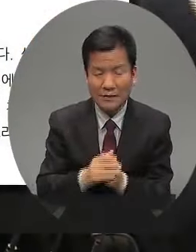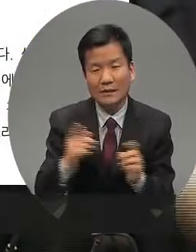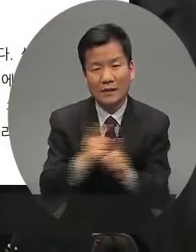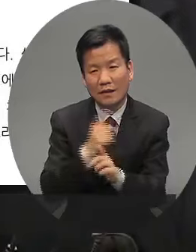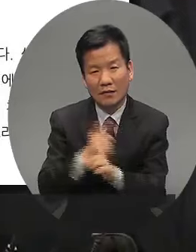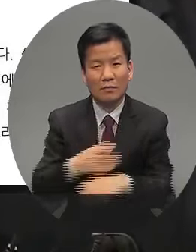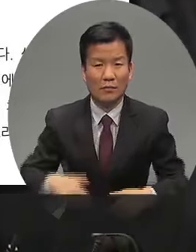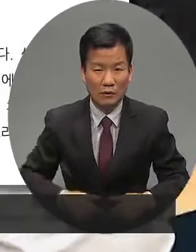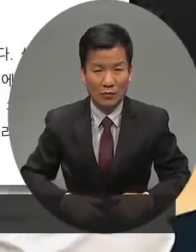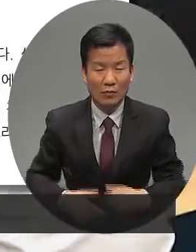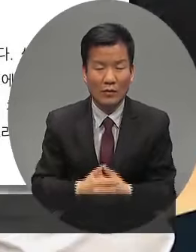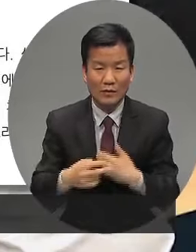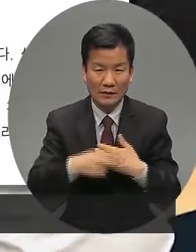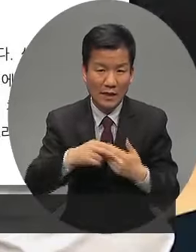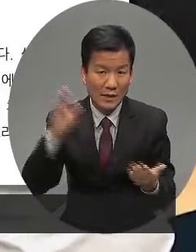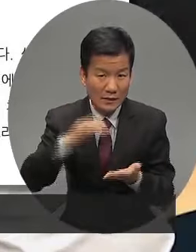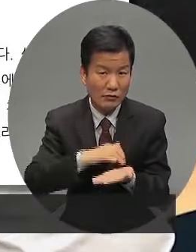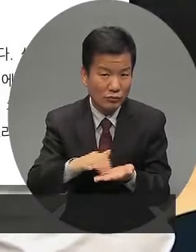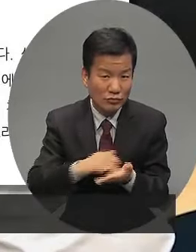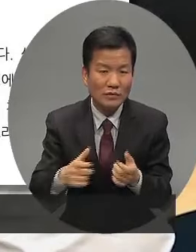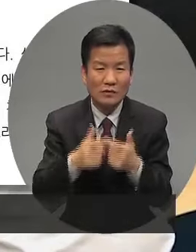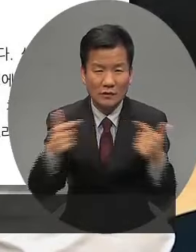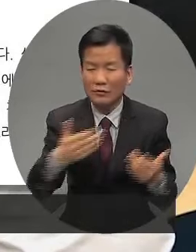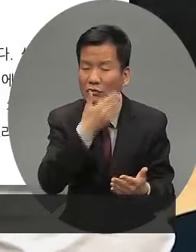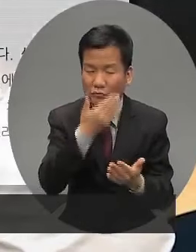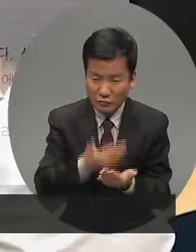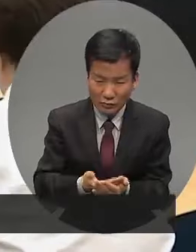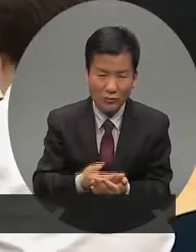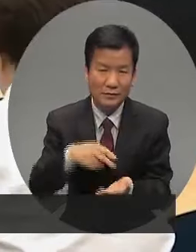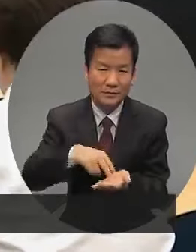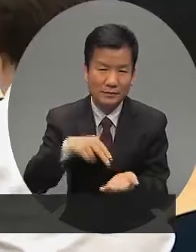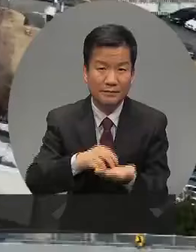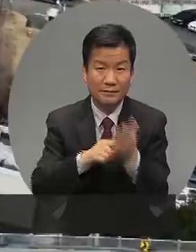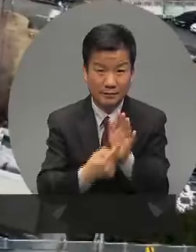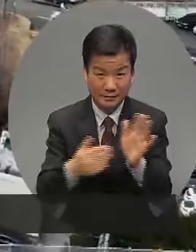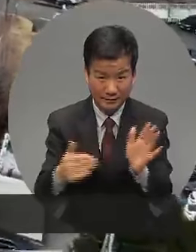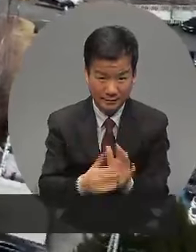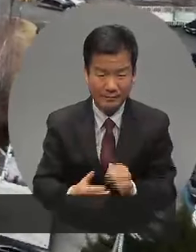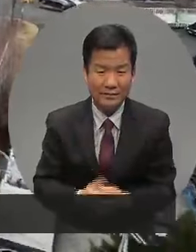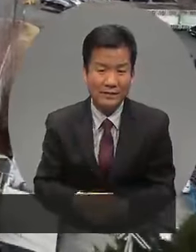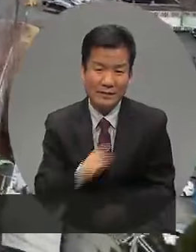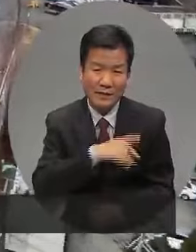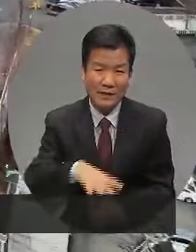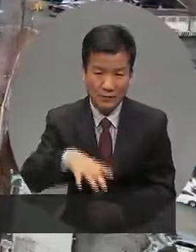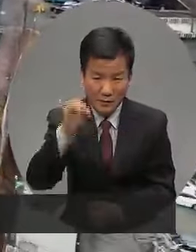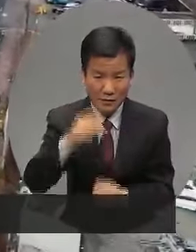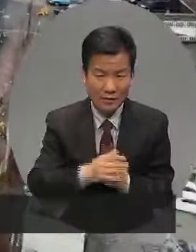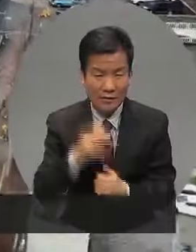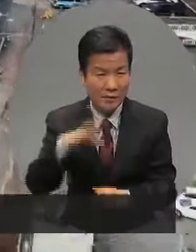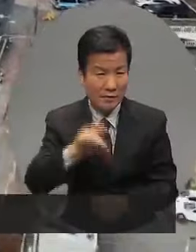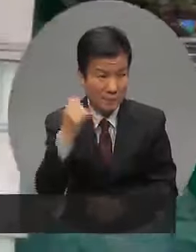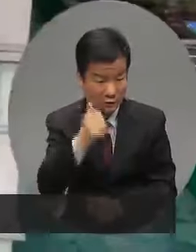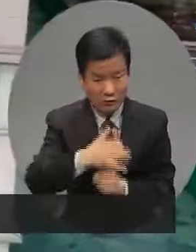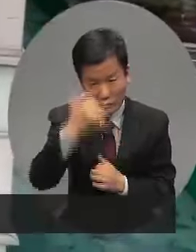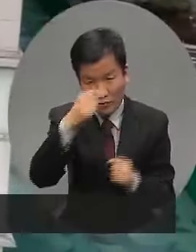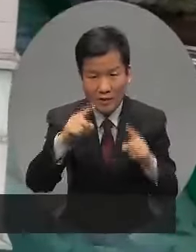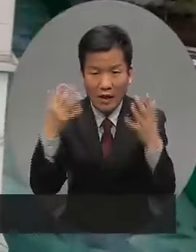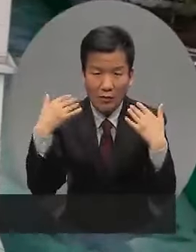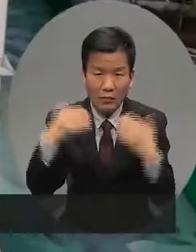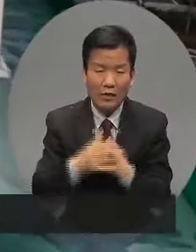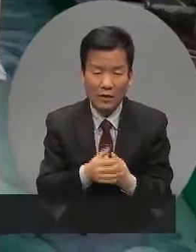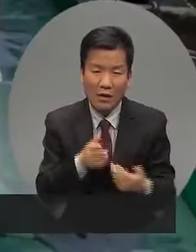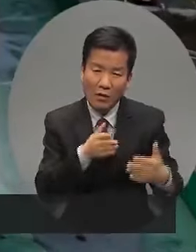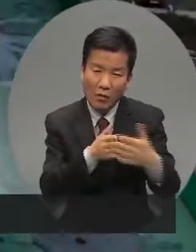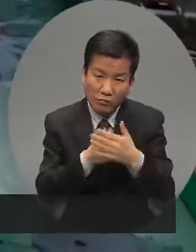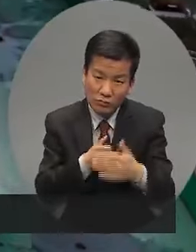길로 가야 한다며 의대 증원의 중요성을 다시 한번 강조했습니다 하지만 가장 먼저 전원 요청을 받았던 충북대 병원측은 이송